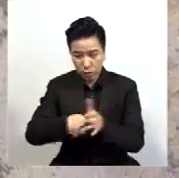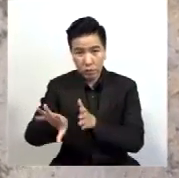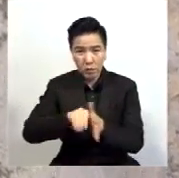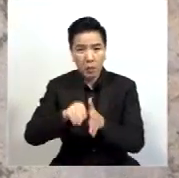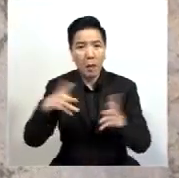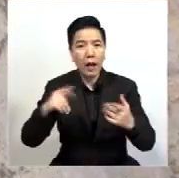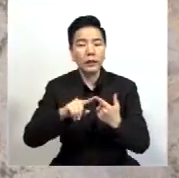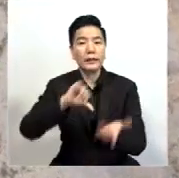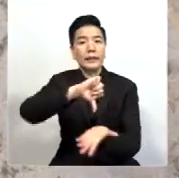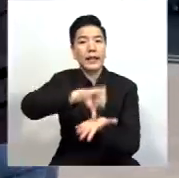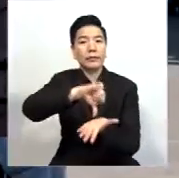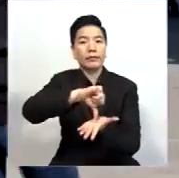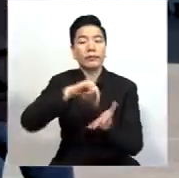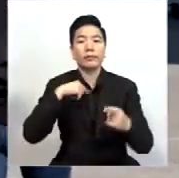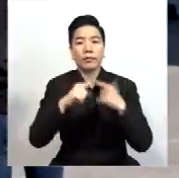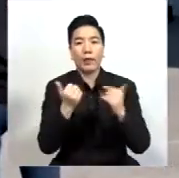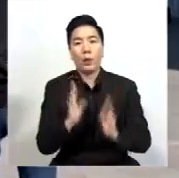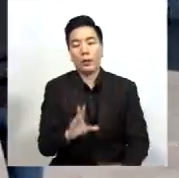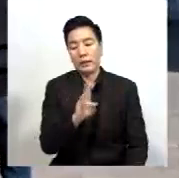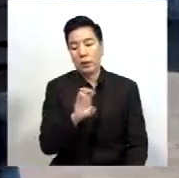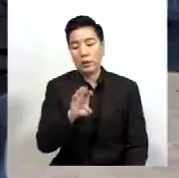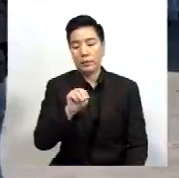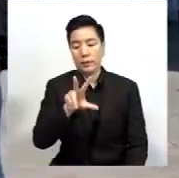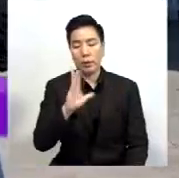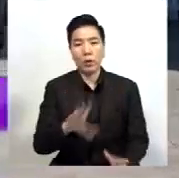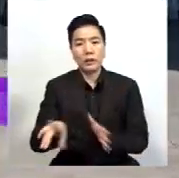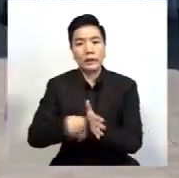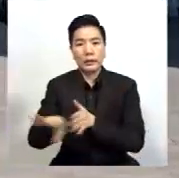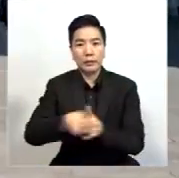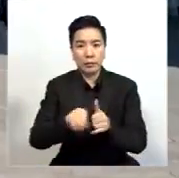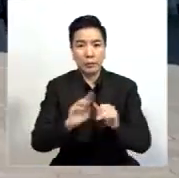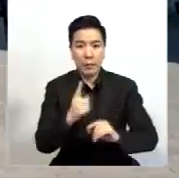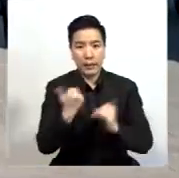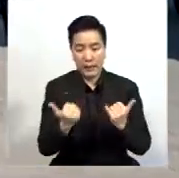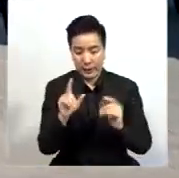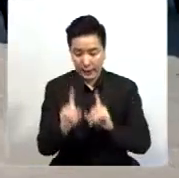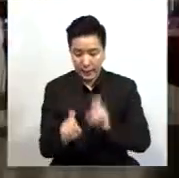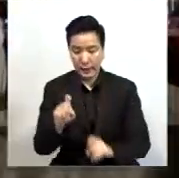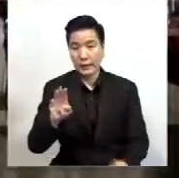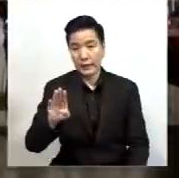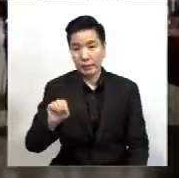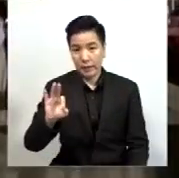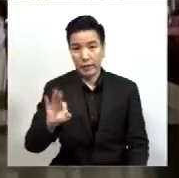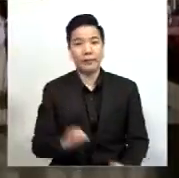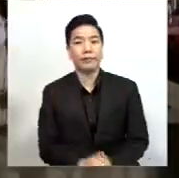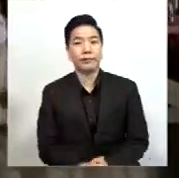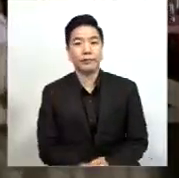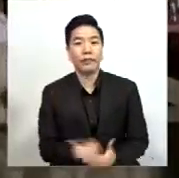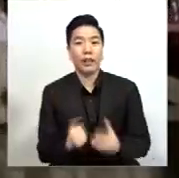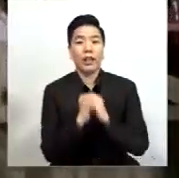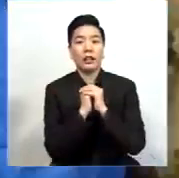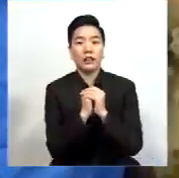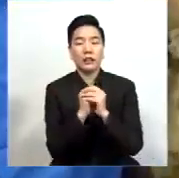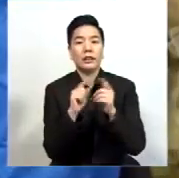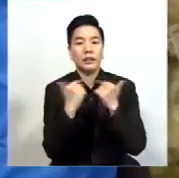ใหม่ก็คืออิหร่านโดยผู้ป่วยรายใหม่743คนเสียชีวิต49คนส่วน